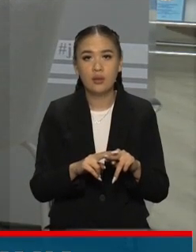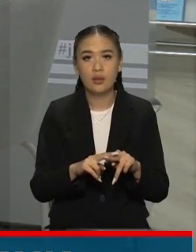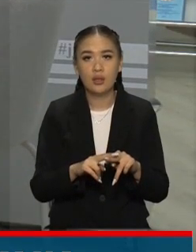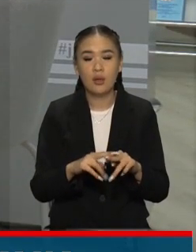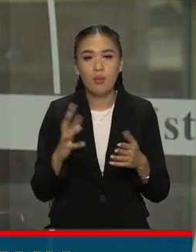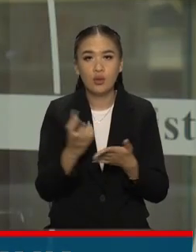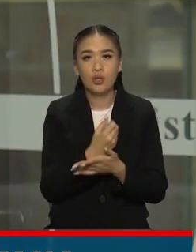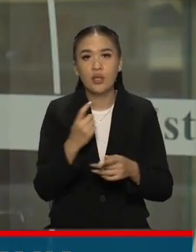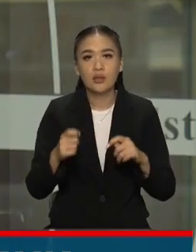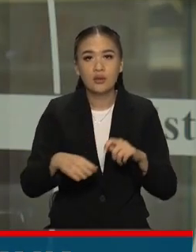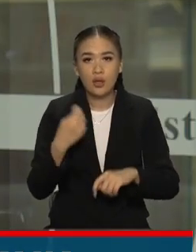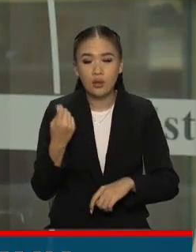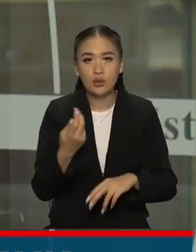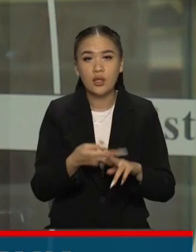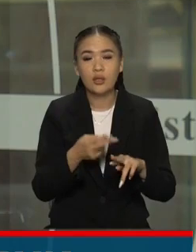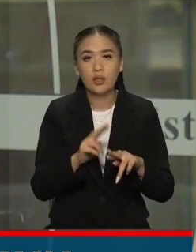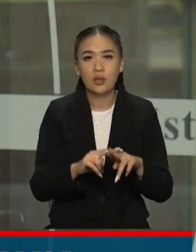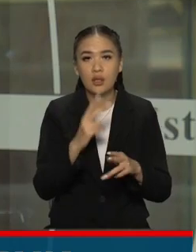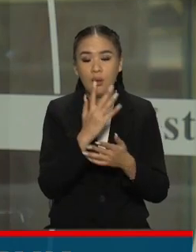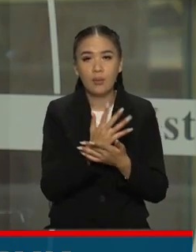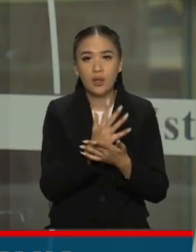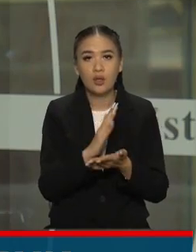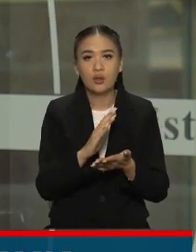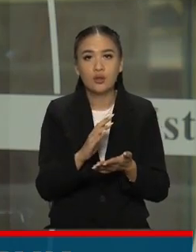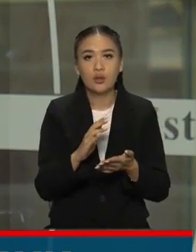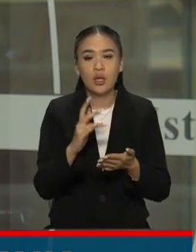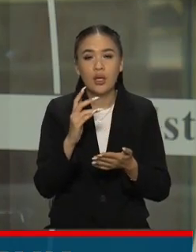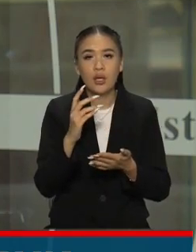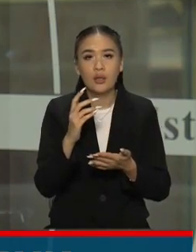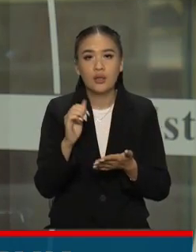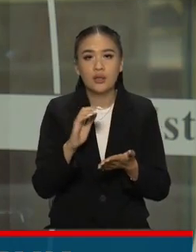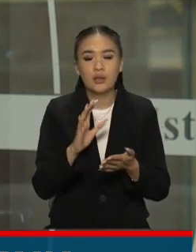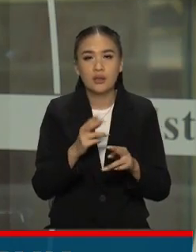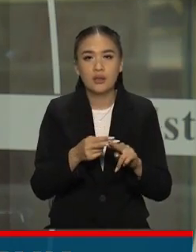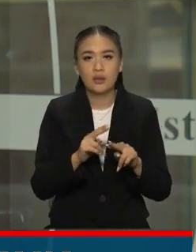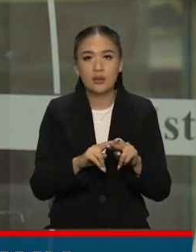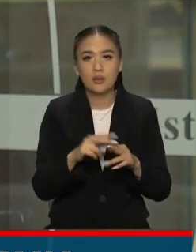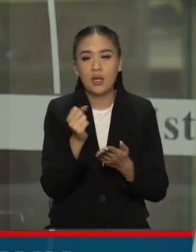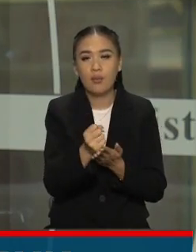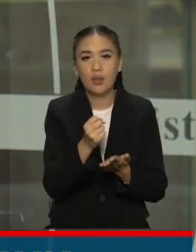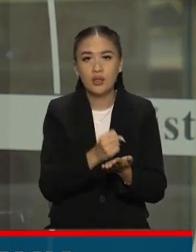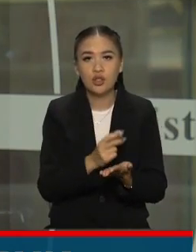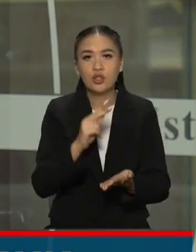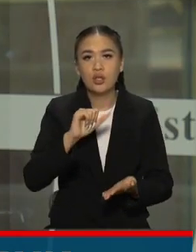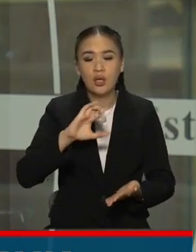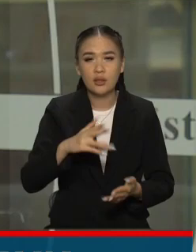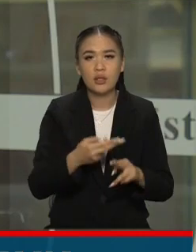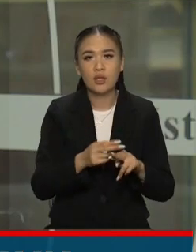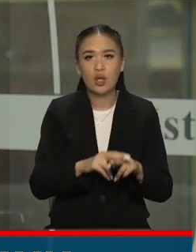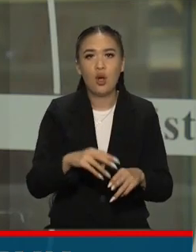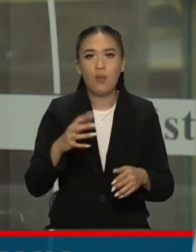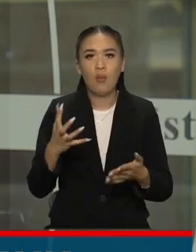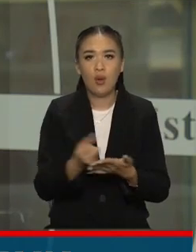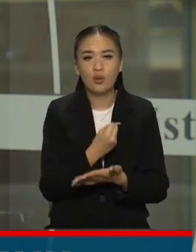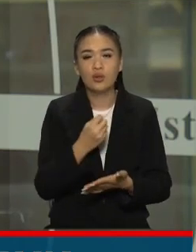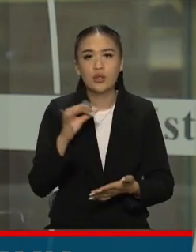оборонную безопасность, то есть неукомплектованность, отсутствие запасных частей. В-третьих, происходит удорожание из-за военных